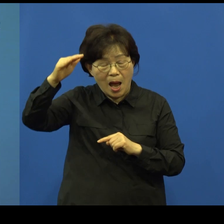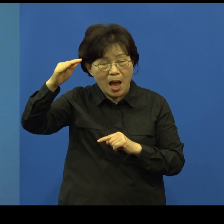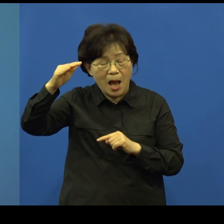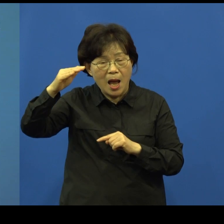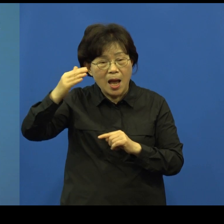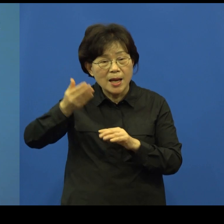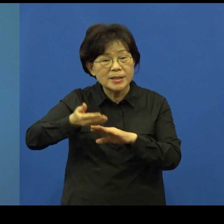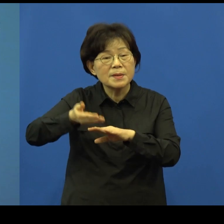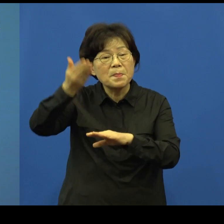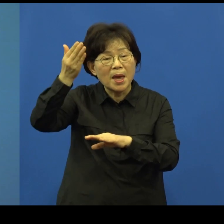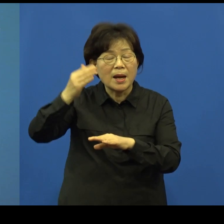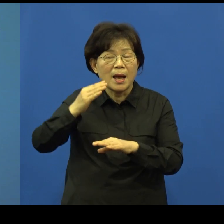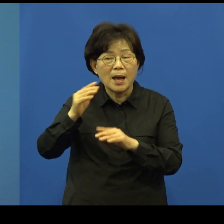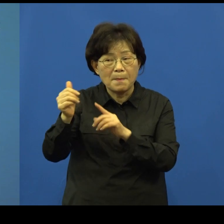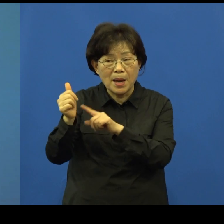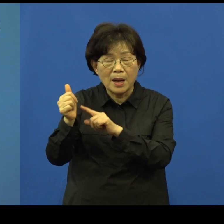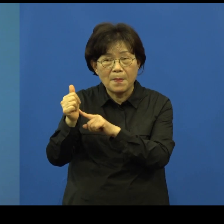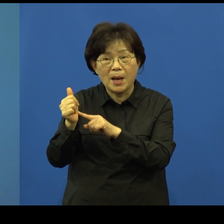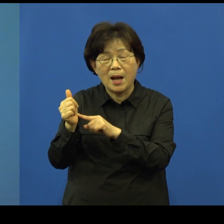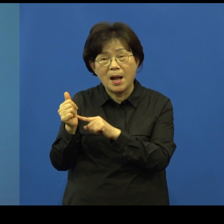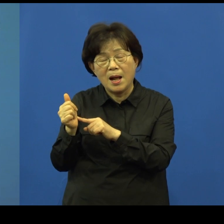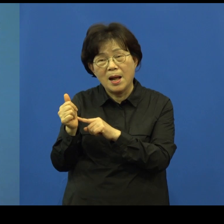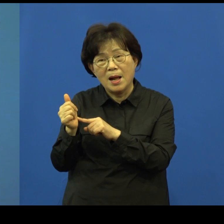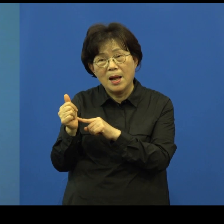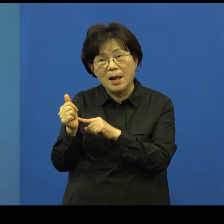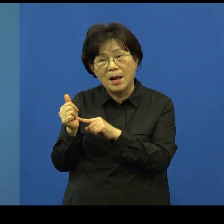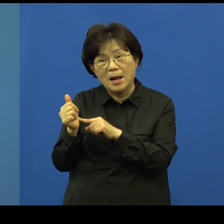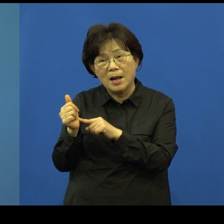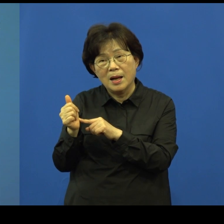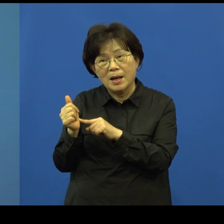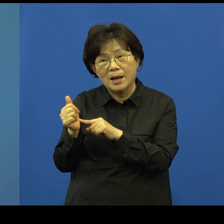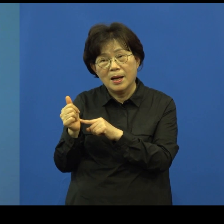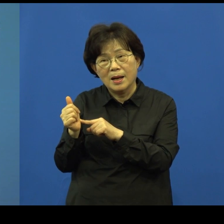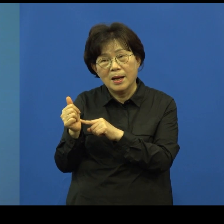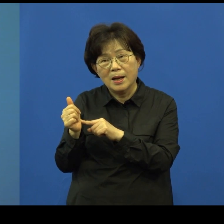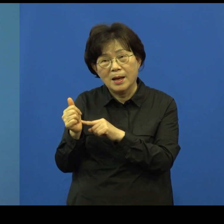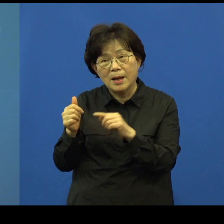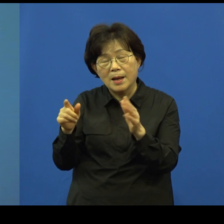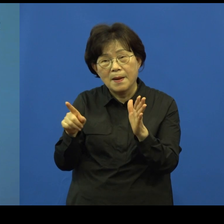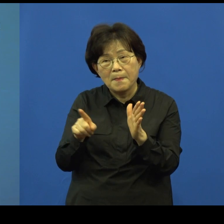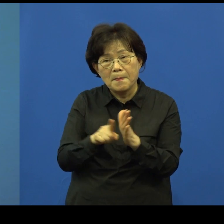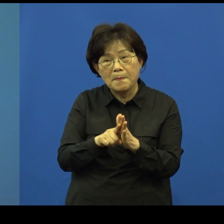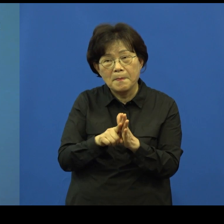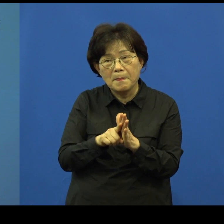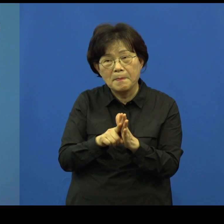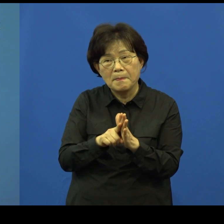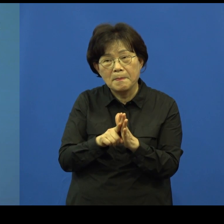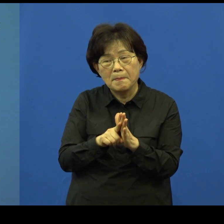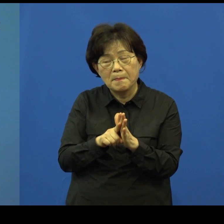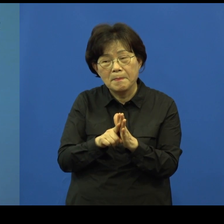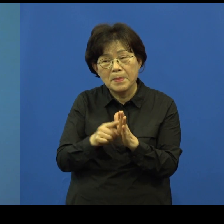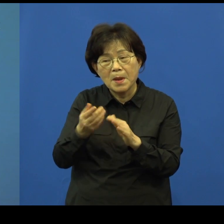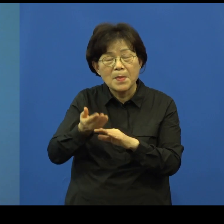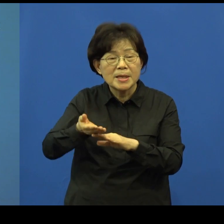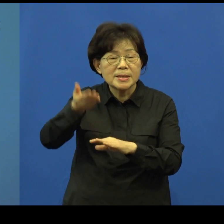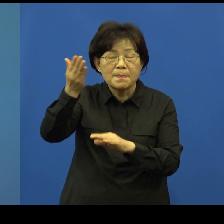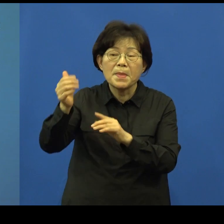훨씬 더 선배예요. 훨씬 더 믿음의